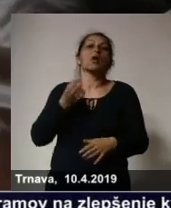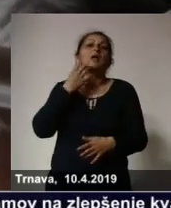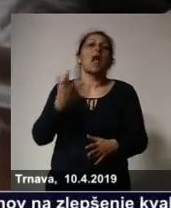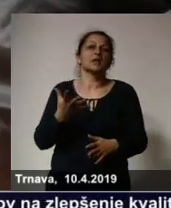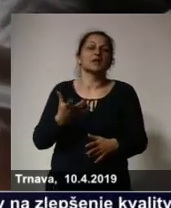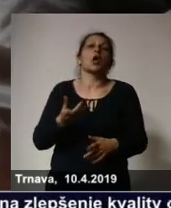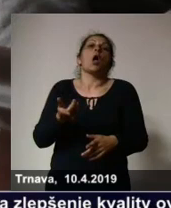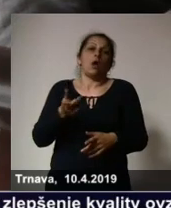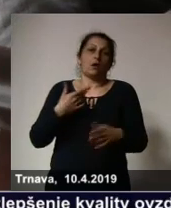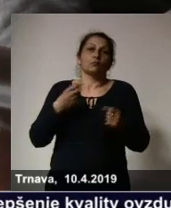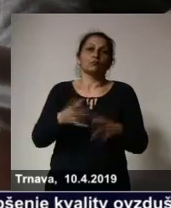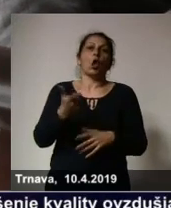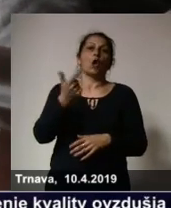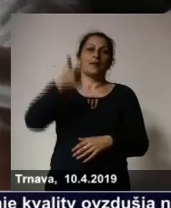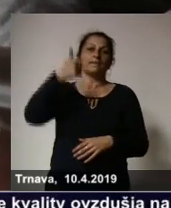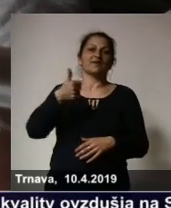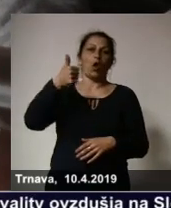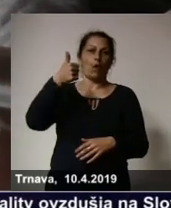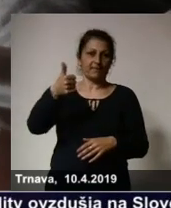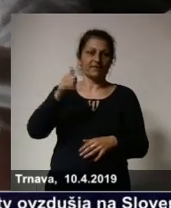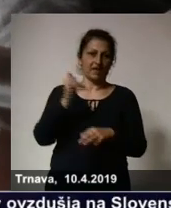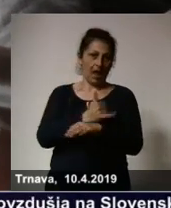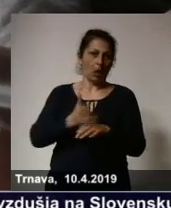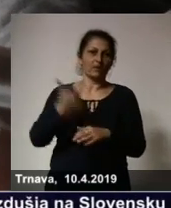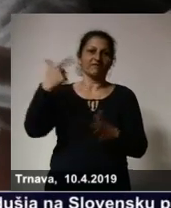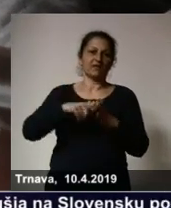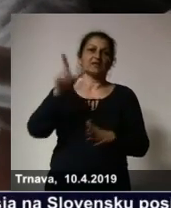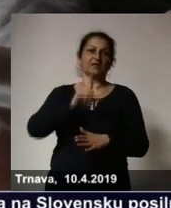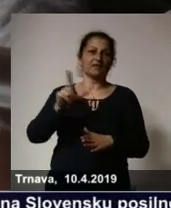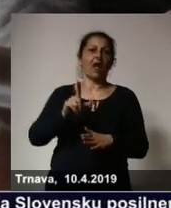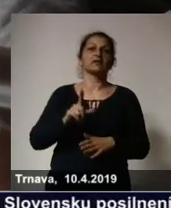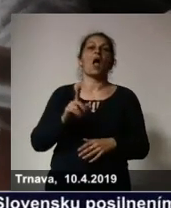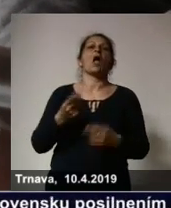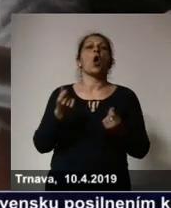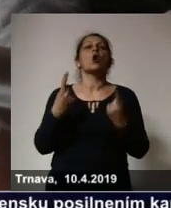od 1.1.2020 a jeho náklady vo výške